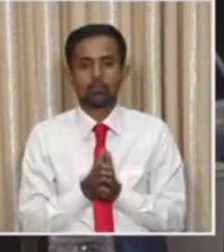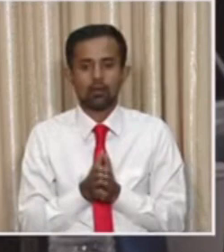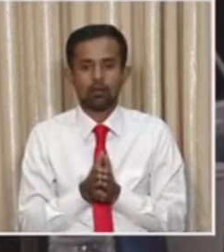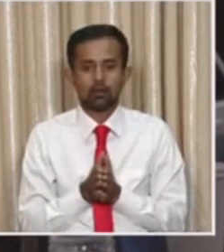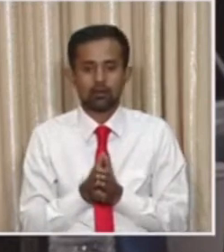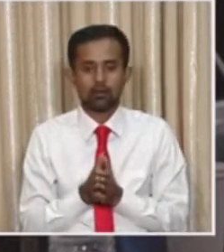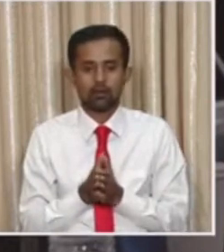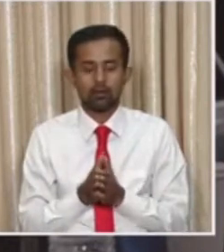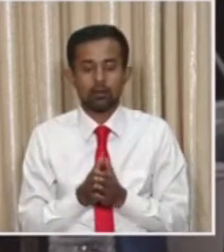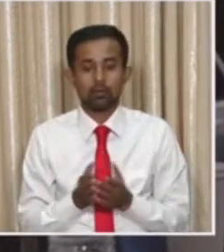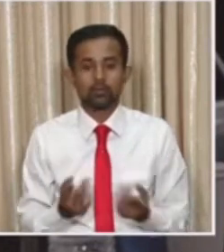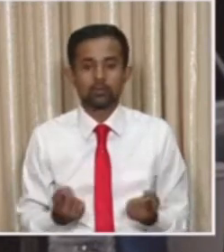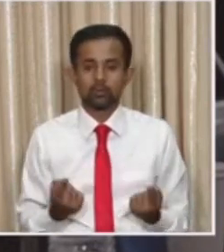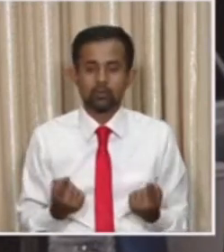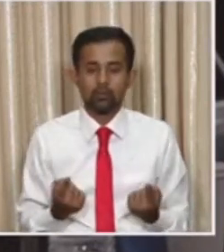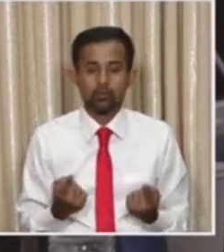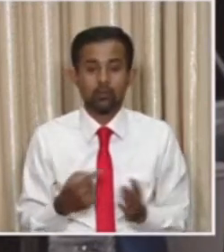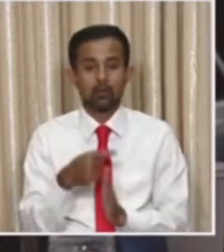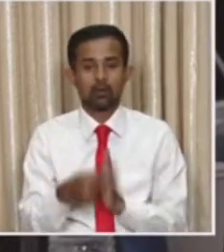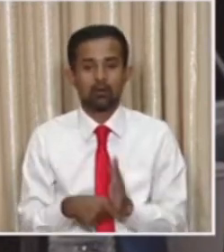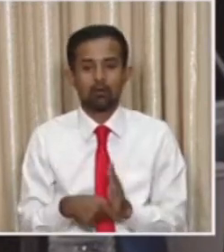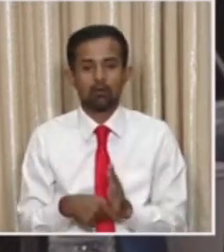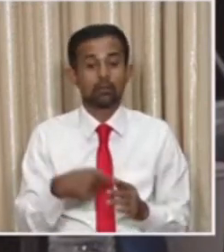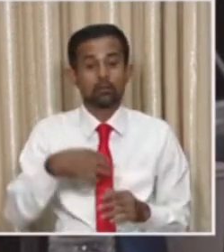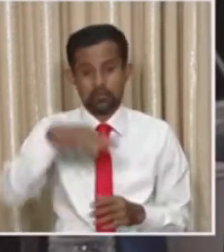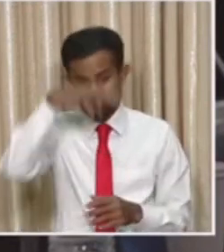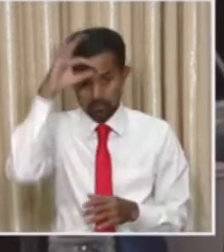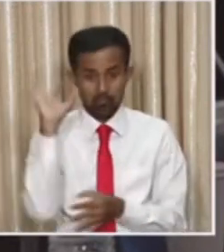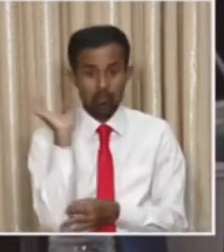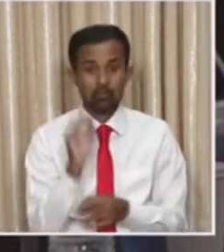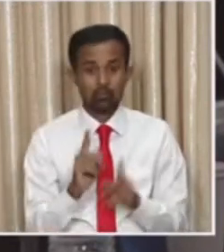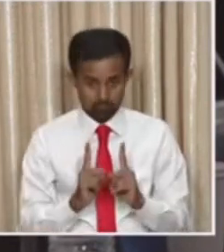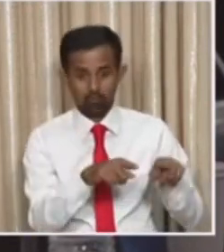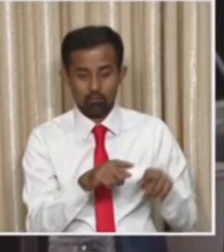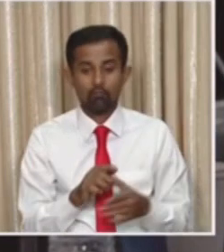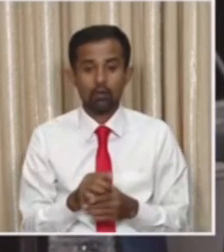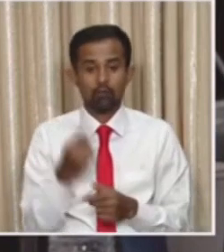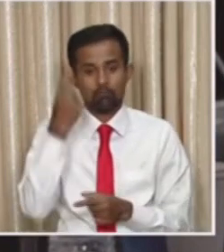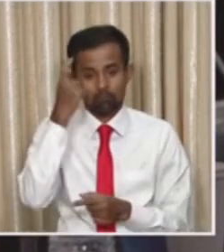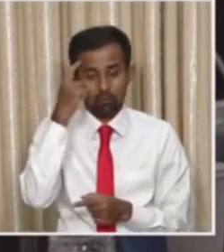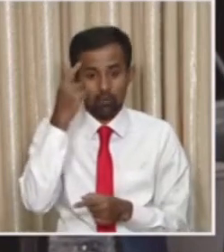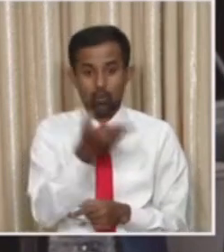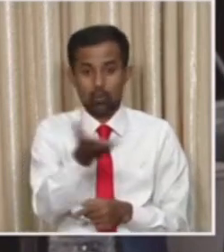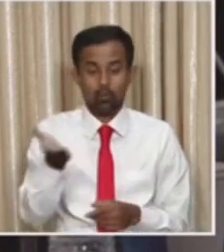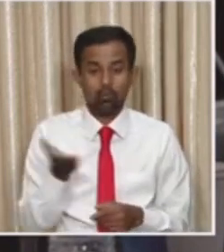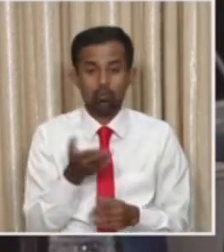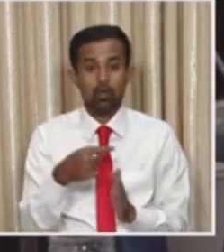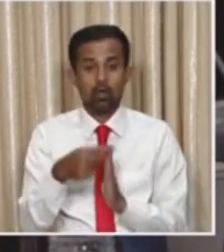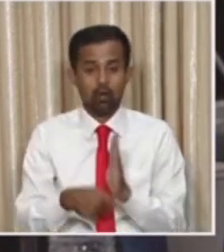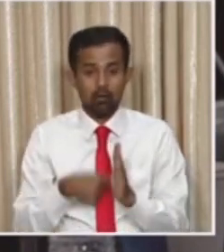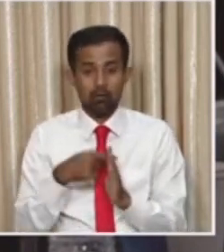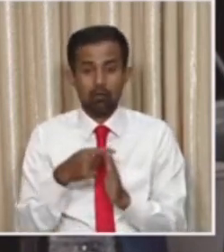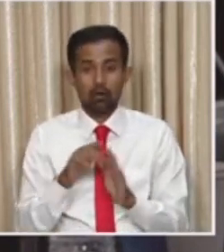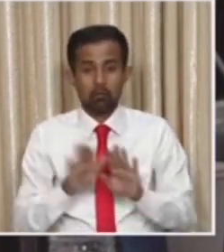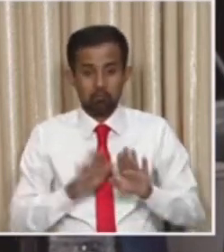சமூகங்கள் இருக்கின்ற போதும் இந்த நாடு ஒருமனே ஒரு சிங்கள பௌத்தர்களுக்கு சொந்தமான நாடு என்ற மனநிலையோடு நீங்கள் இந்த நாட்டை ஆட்சி செய்ய